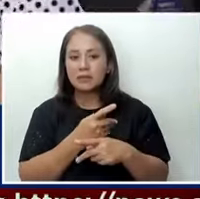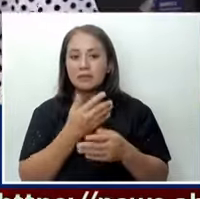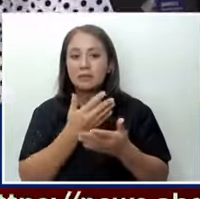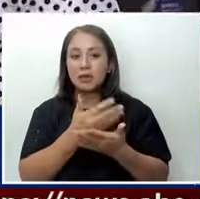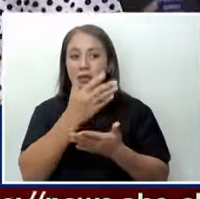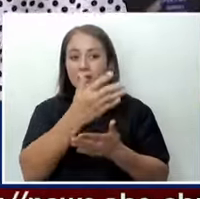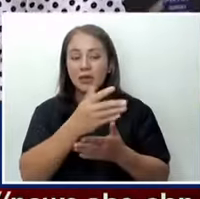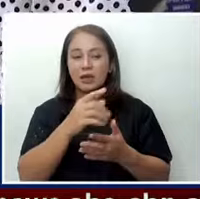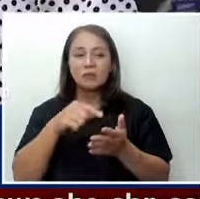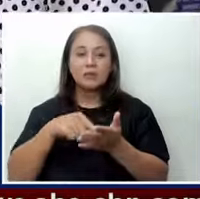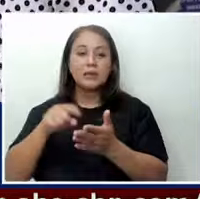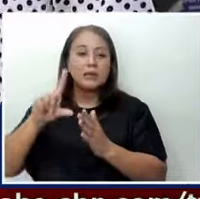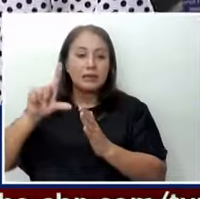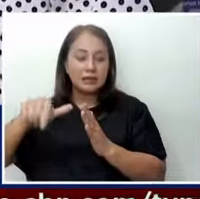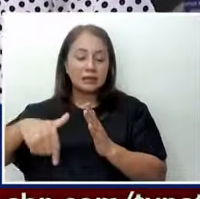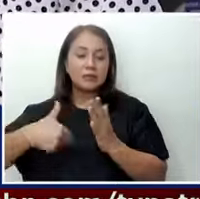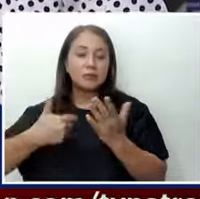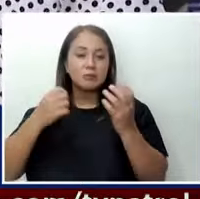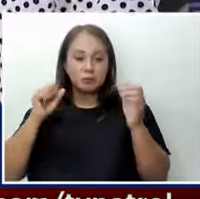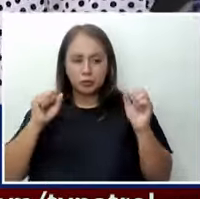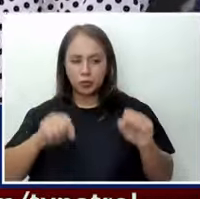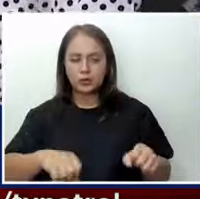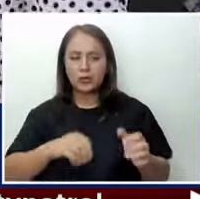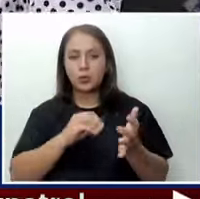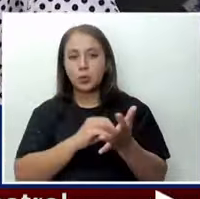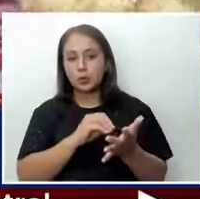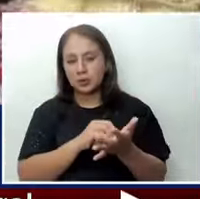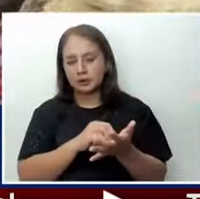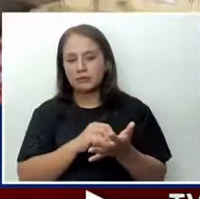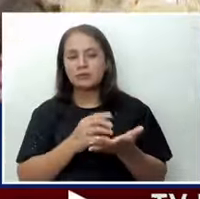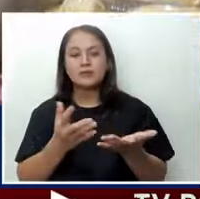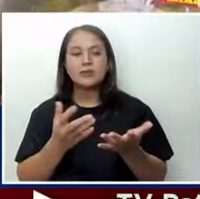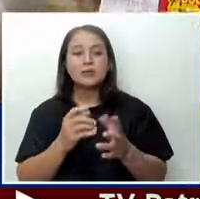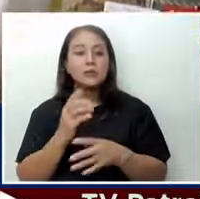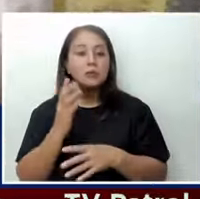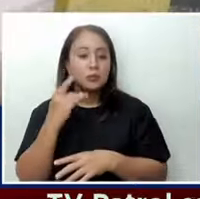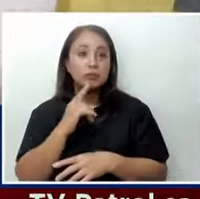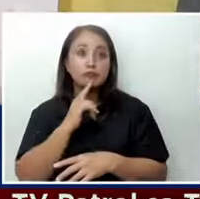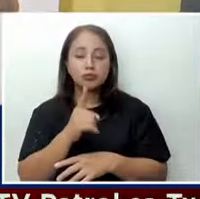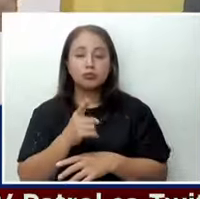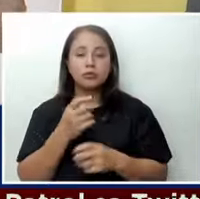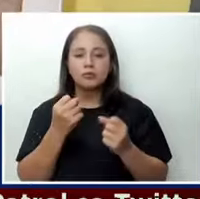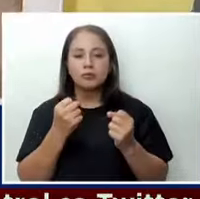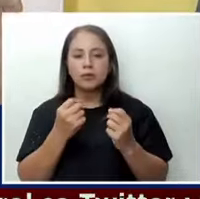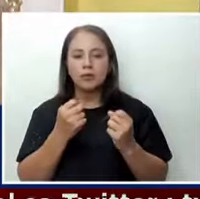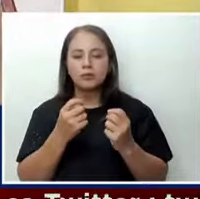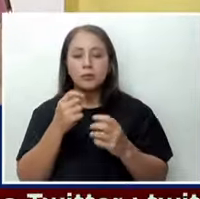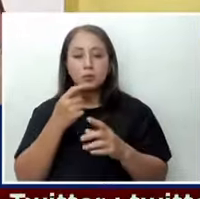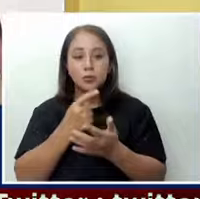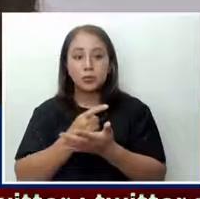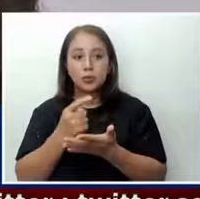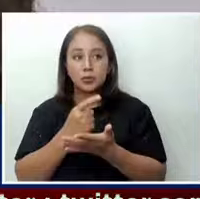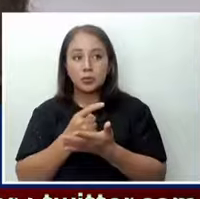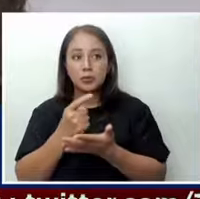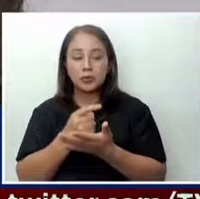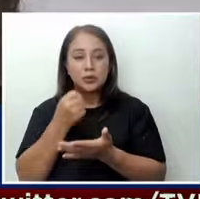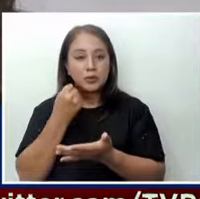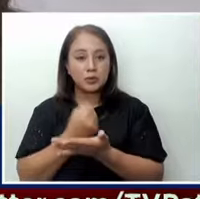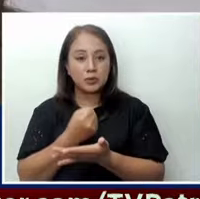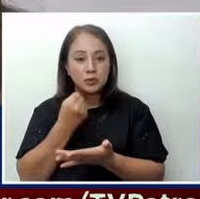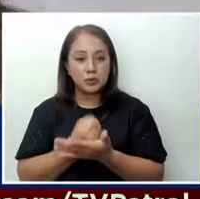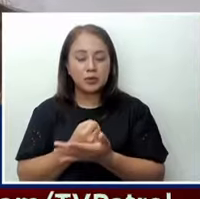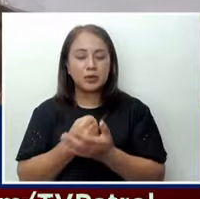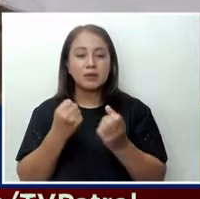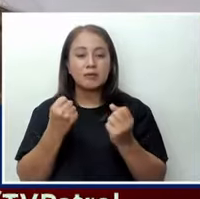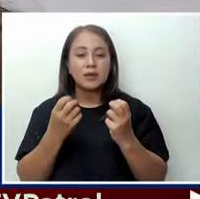later. In short, pwedeng ipautang. Siguradong papatok ito sa mga lingguhan ng sweldo. Karamihan po